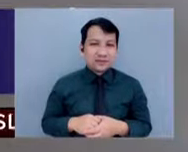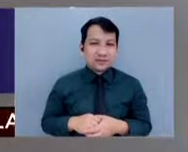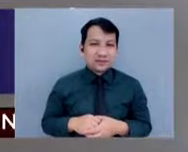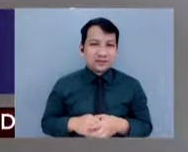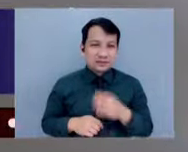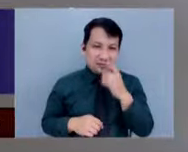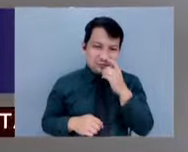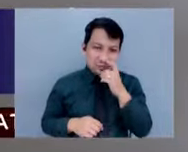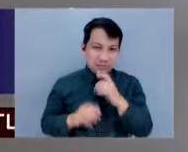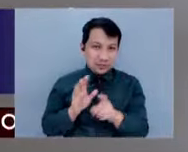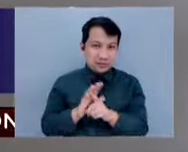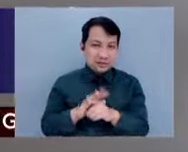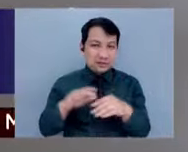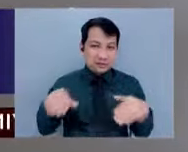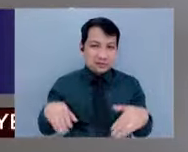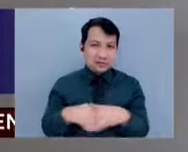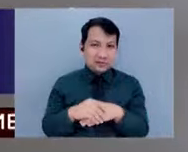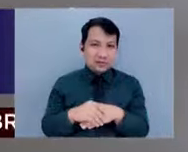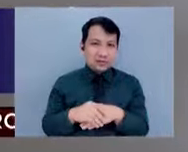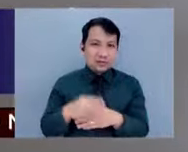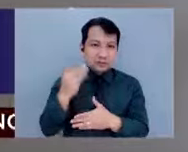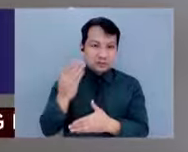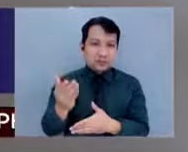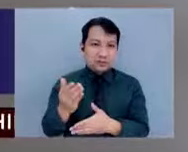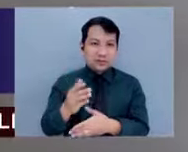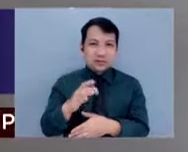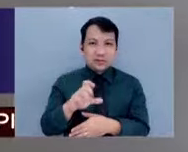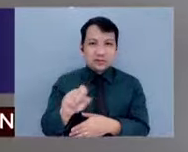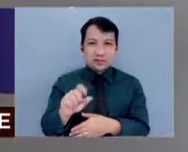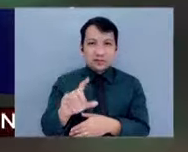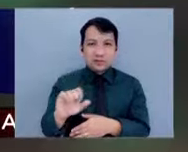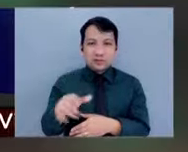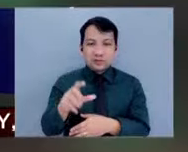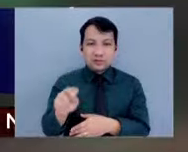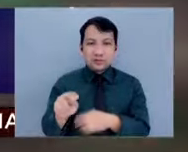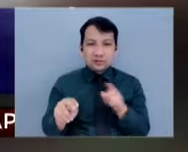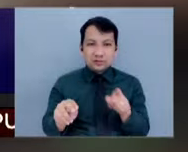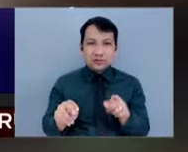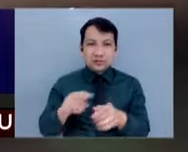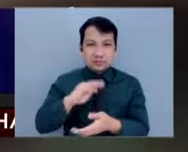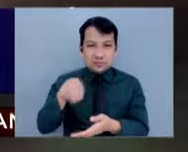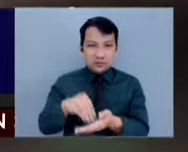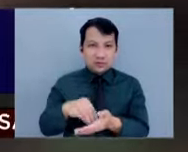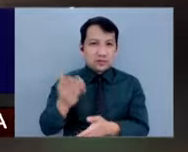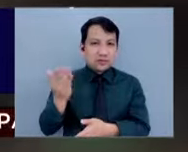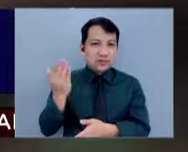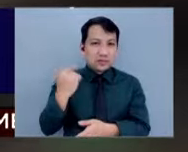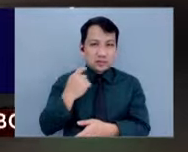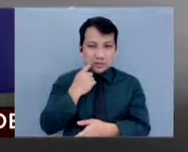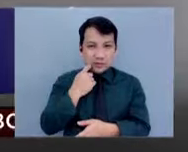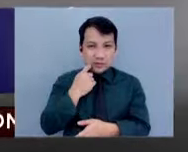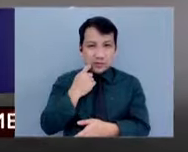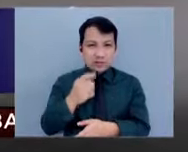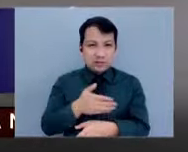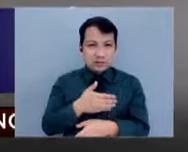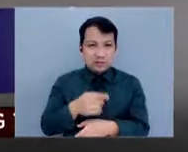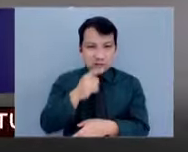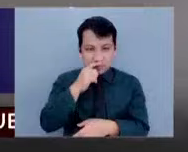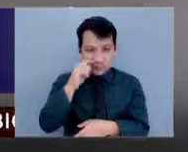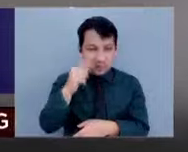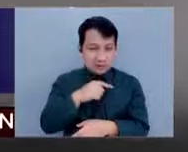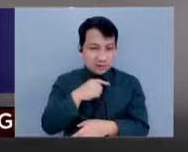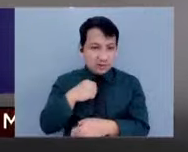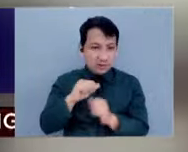Yan ang isang wedding sa Santuario de San Jose Church sa Mandaluyong kamakailan. Kinanta ni Father John ang How Did You